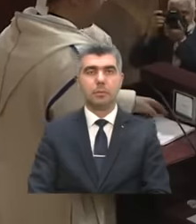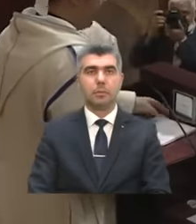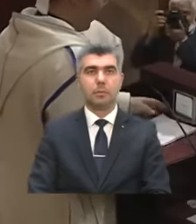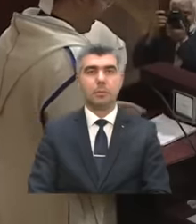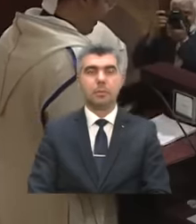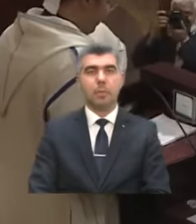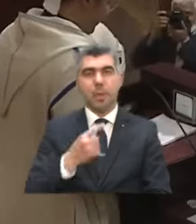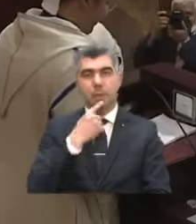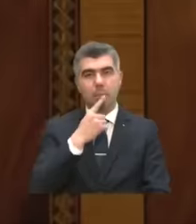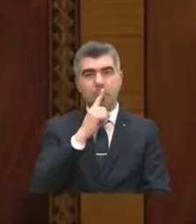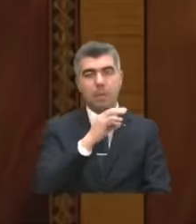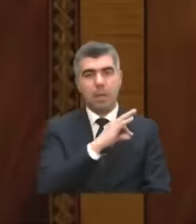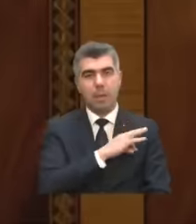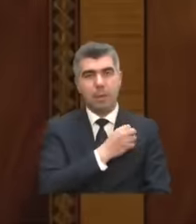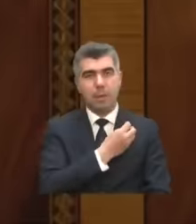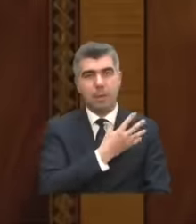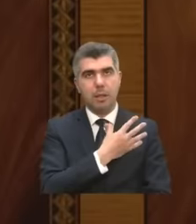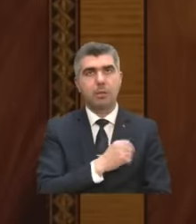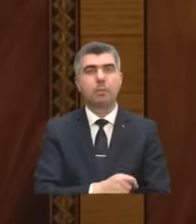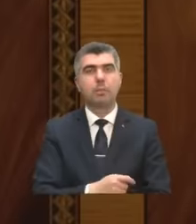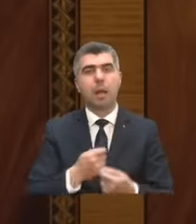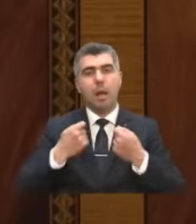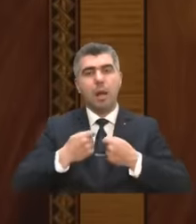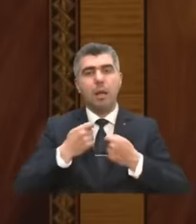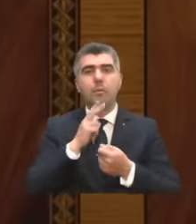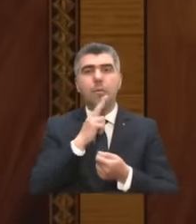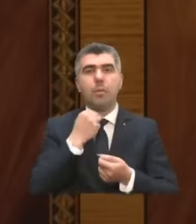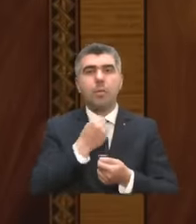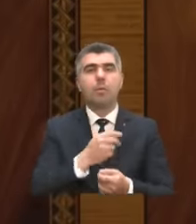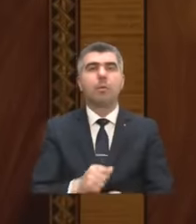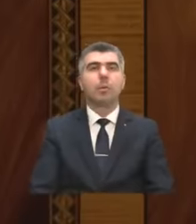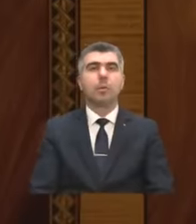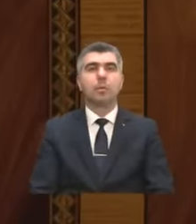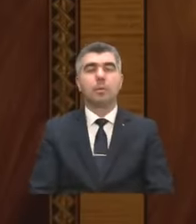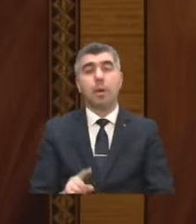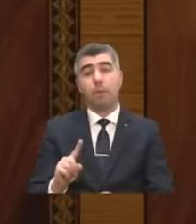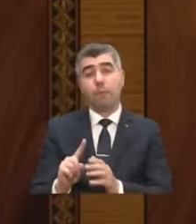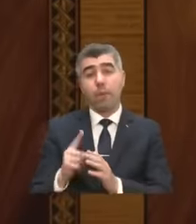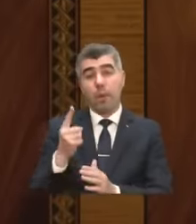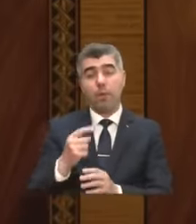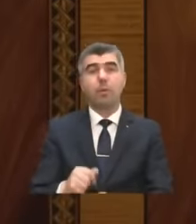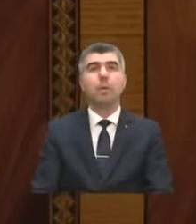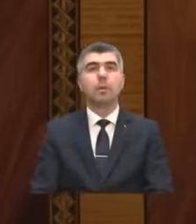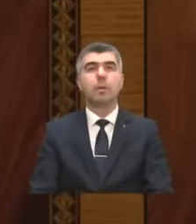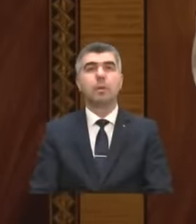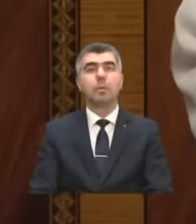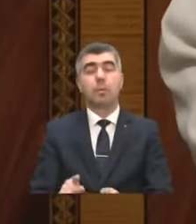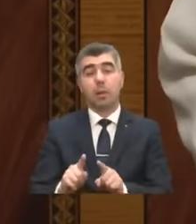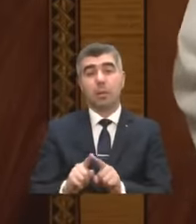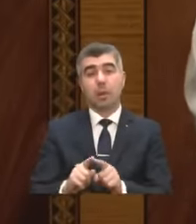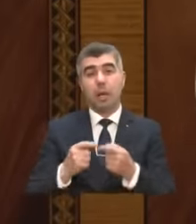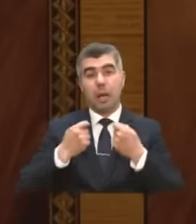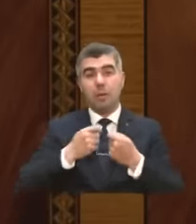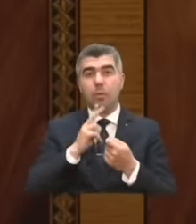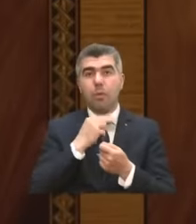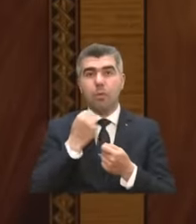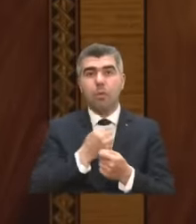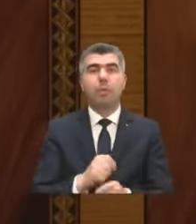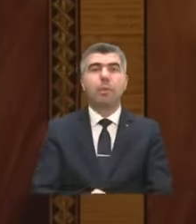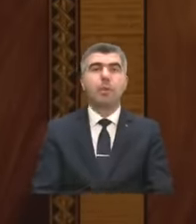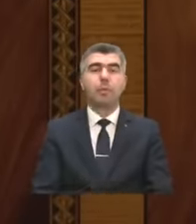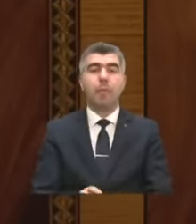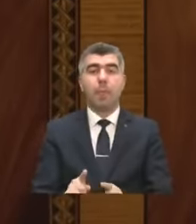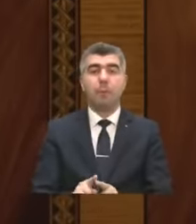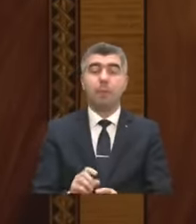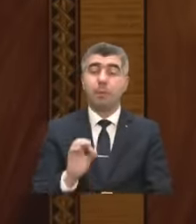بسم الله الرحمن الرحيم. السيد الرئيس، السيد رئيس الحكومة المحترم، بداية أود السيد رئيس الحكومة المحترم أن